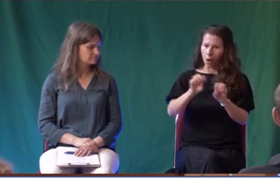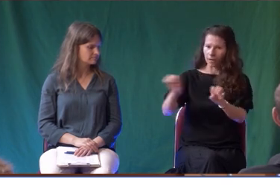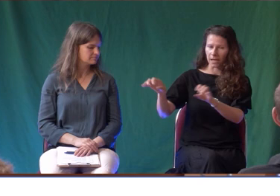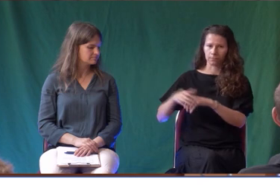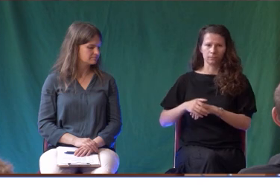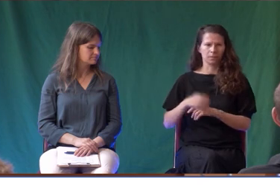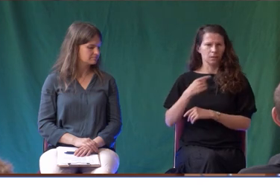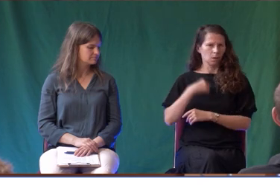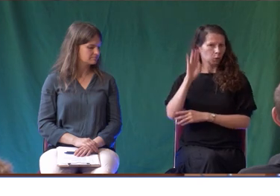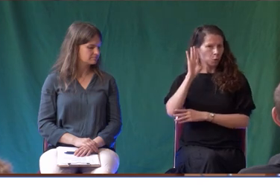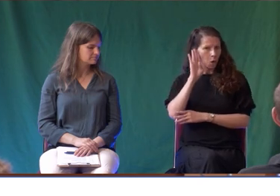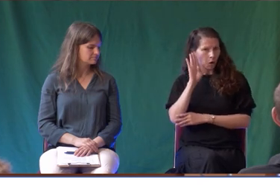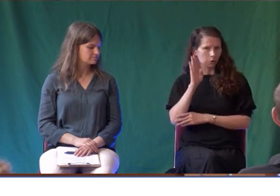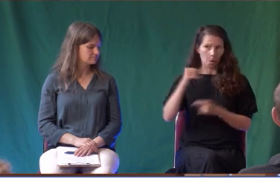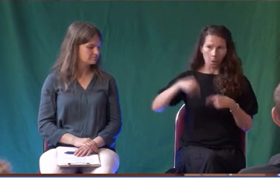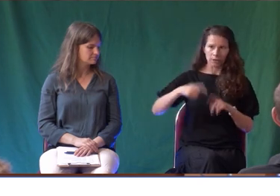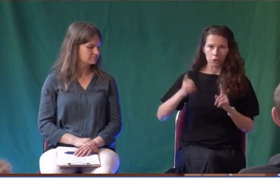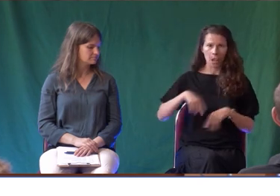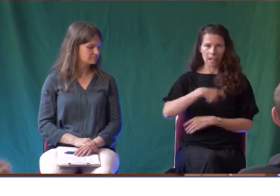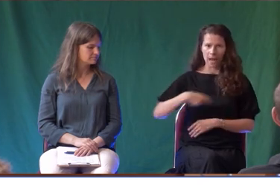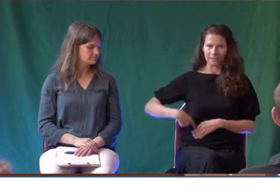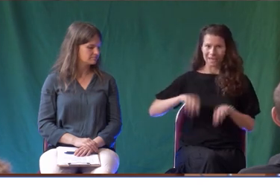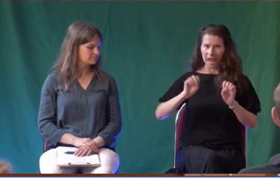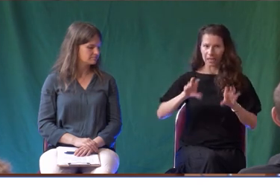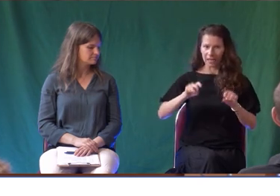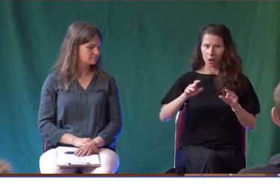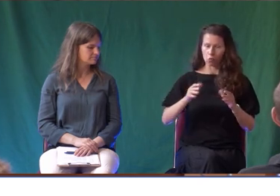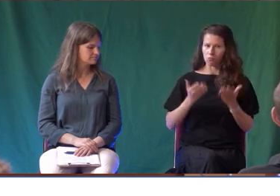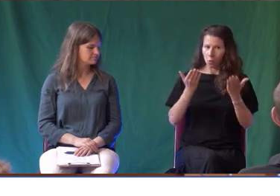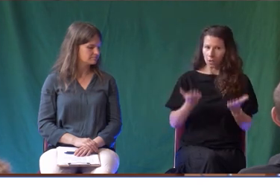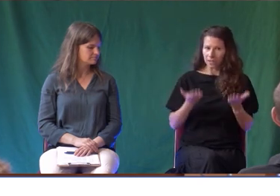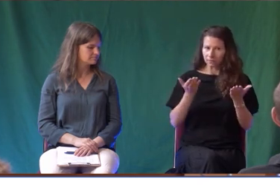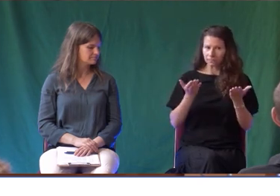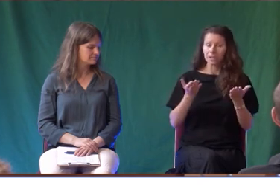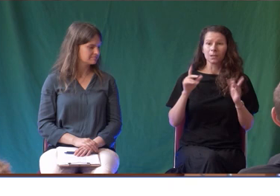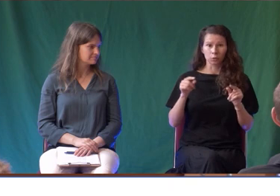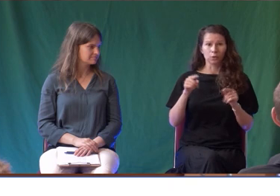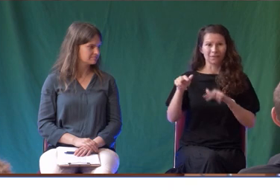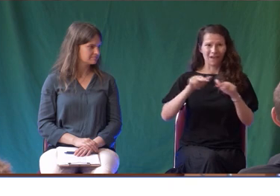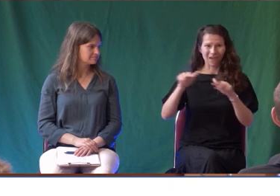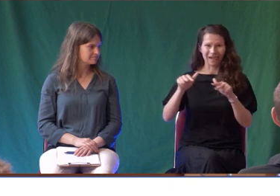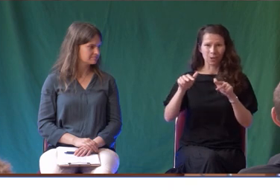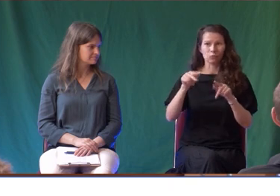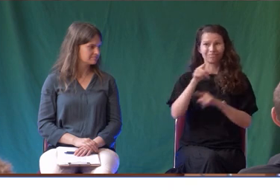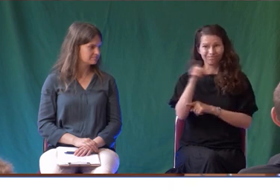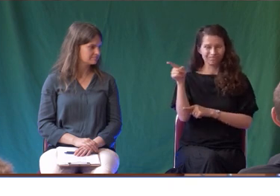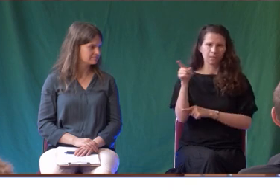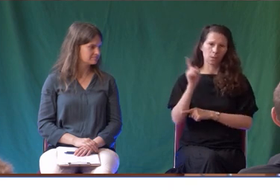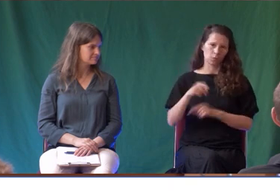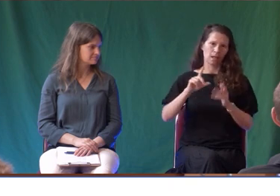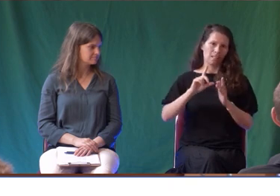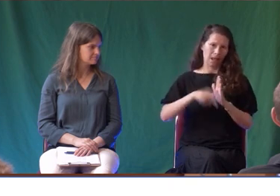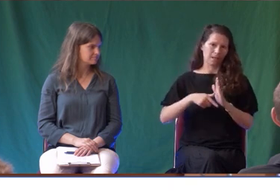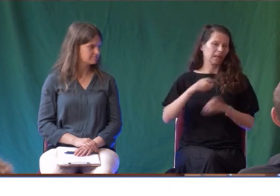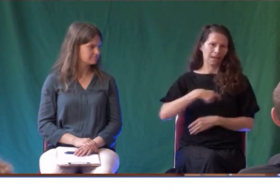Leipziger Erklärung gegeben soll und diese Erklärung die gehört dann natürlich in die Werkzeugkästen der Verwaltungen auch hinein